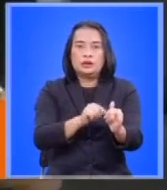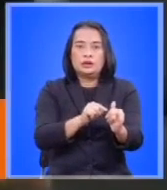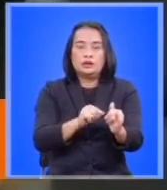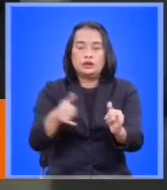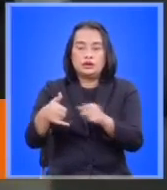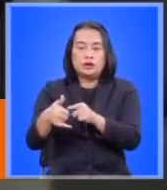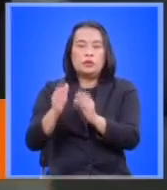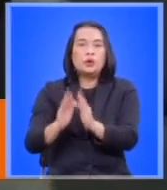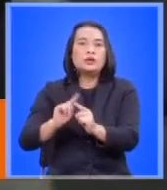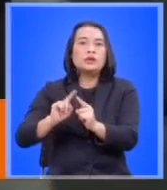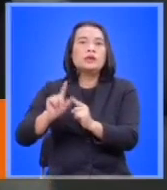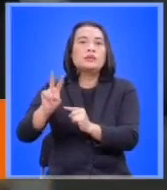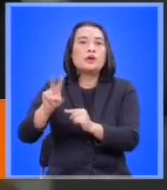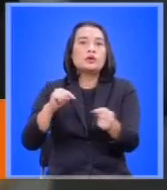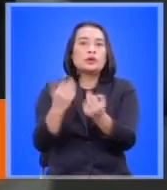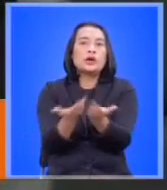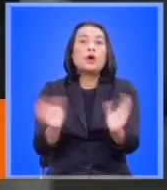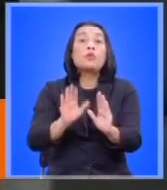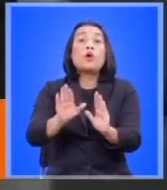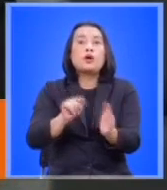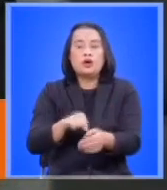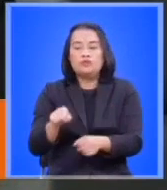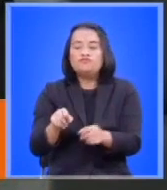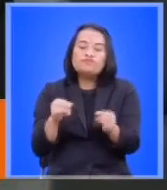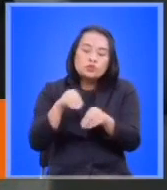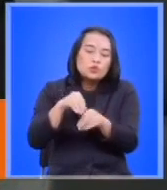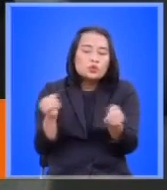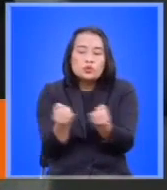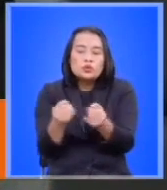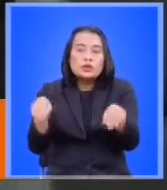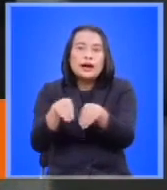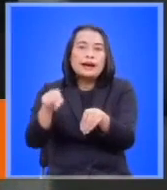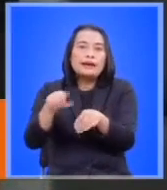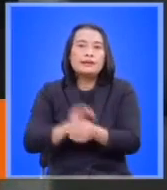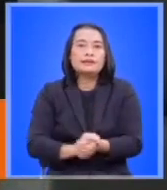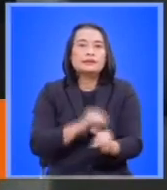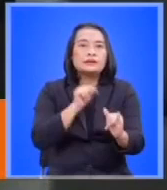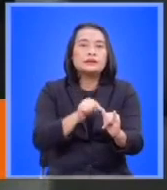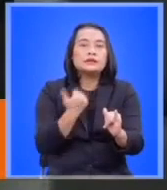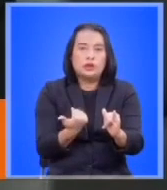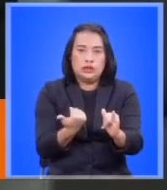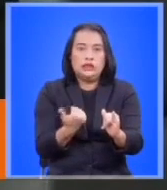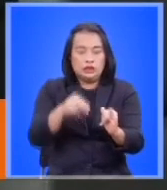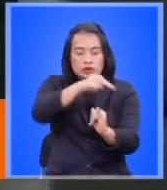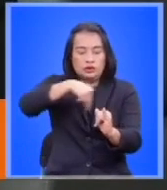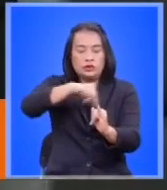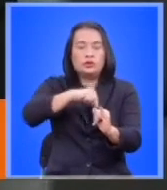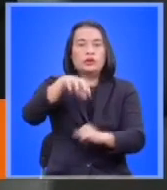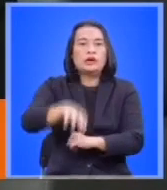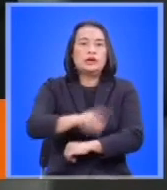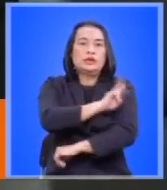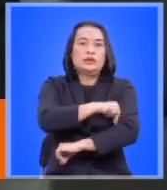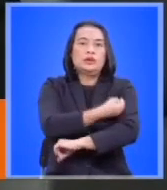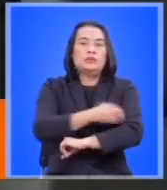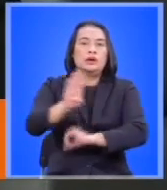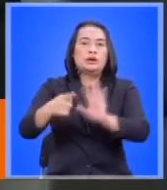และเป็นกลุ่มครอบครัวนะครับมีอาการไม่มากนะครับแล้วตอนนี้อยู่ในความดูแลที่บำรุงนะครับตลอ